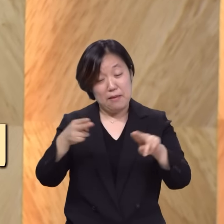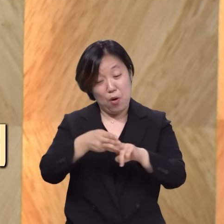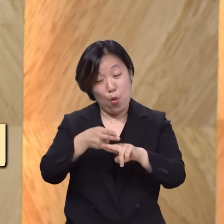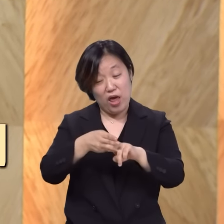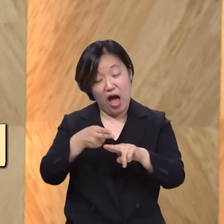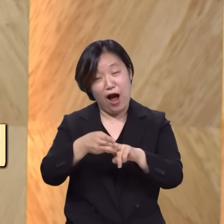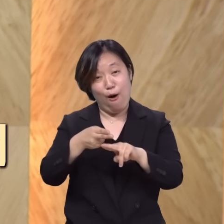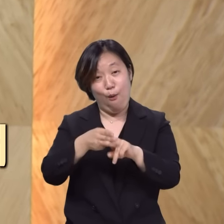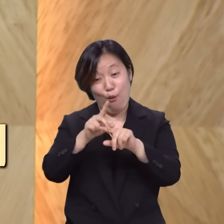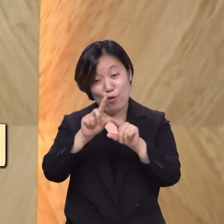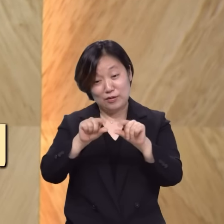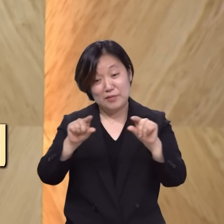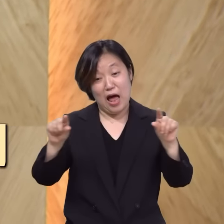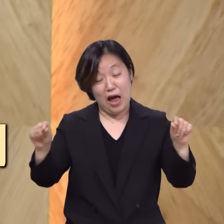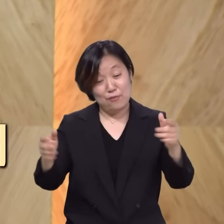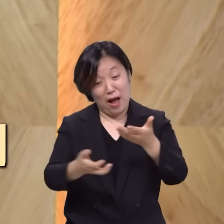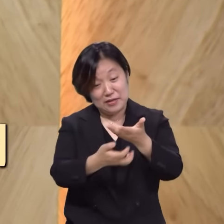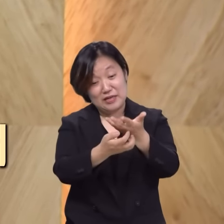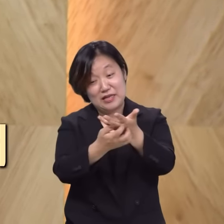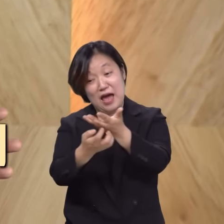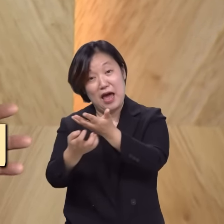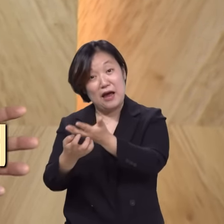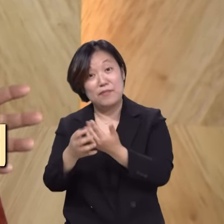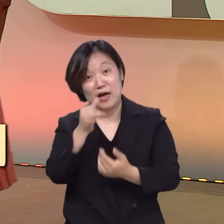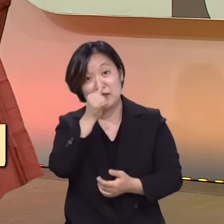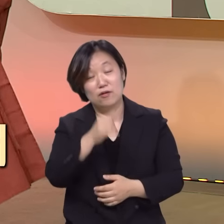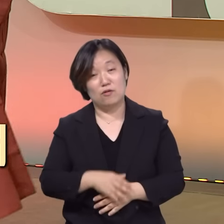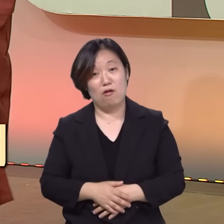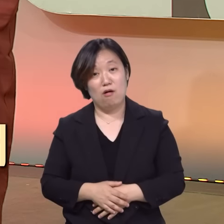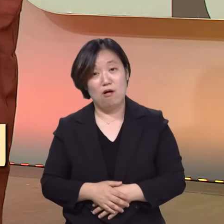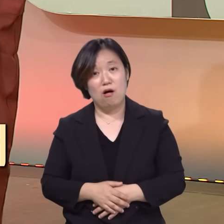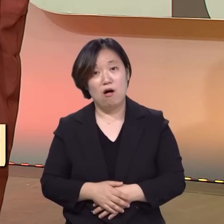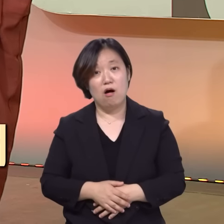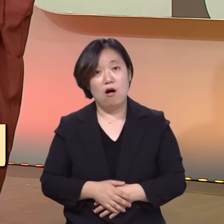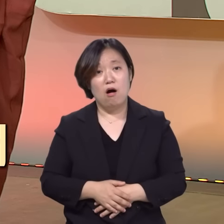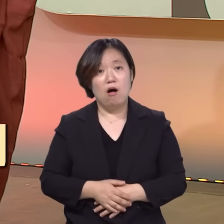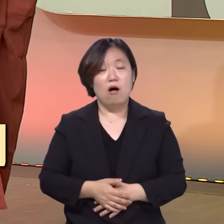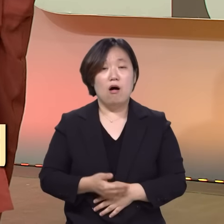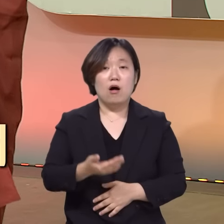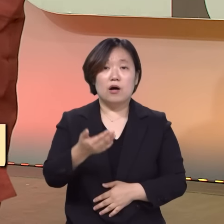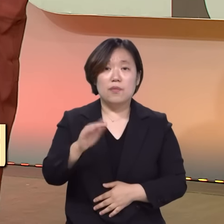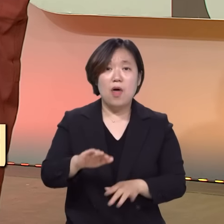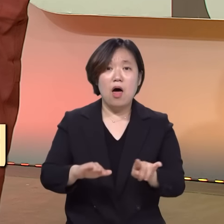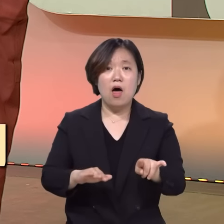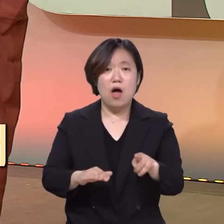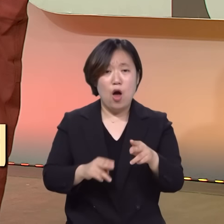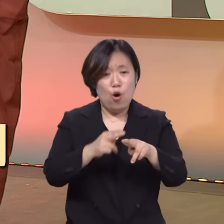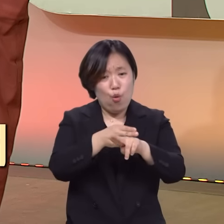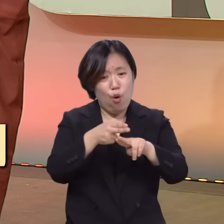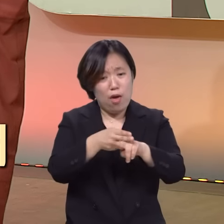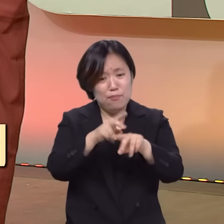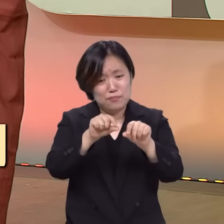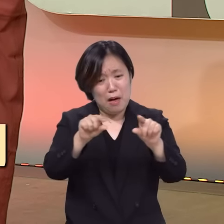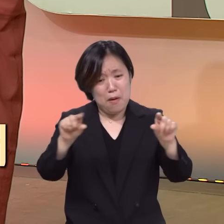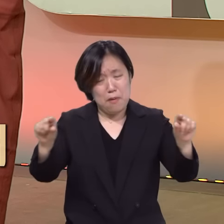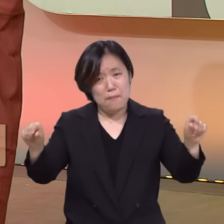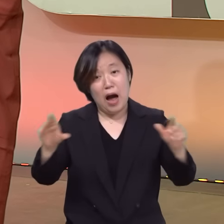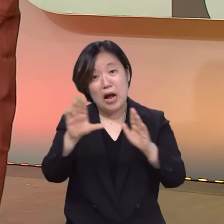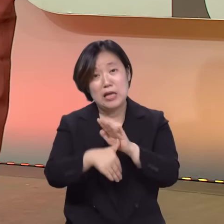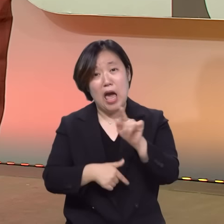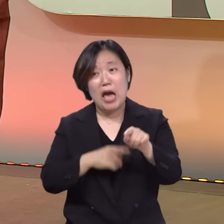음식을 튀기고 있었나 봐요 그만 그 요리하는 와중에